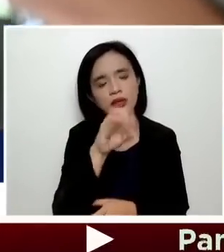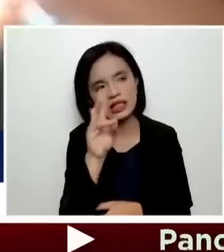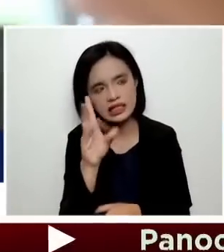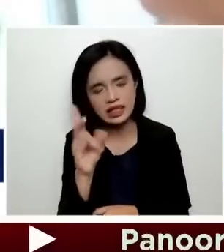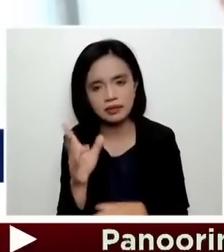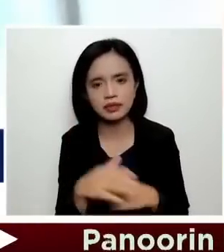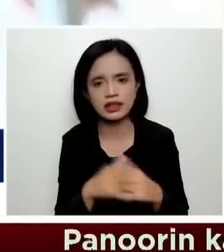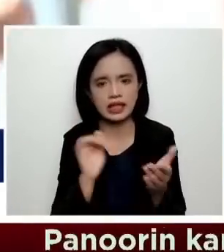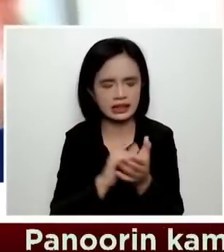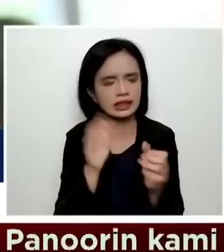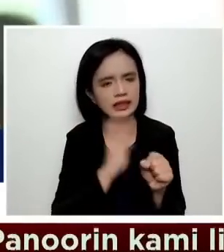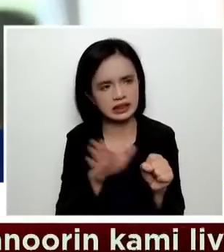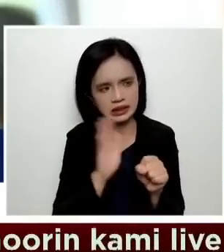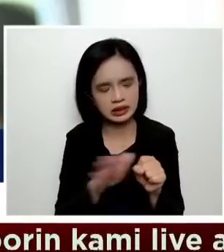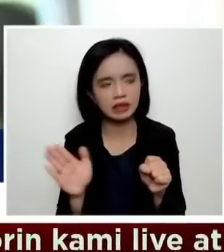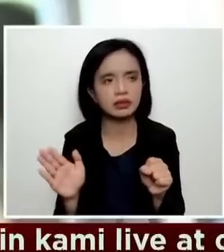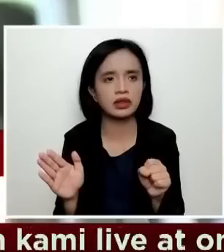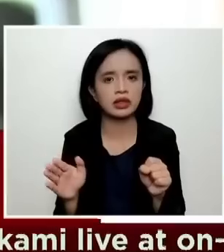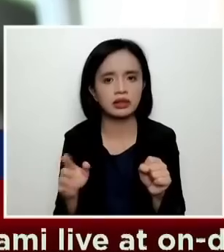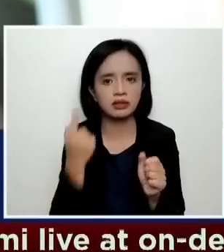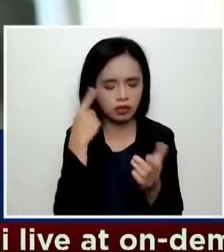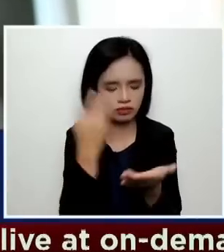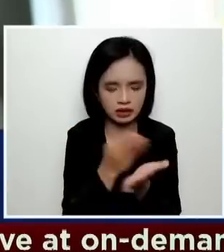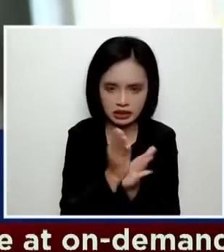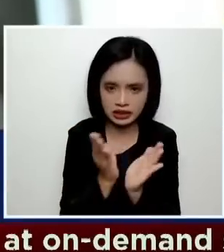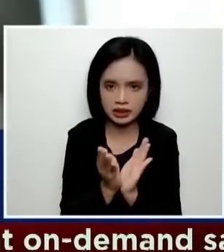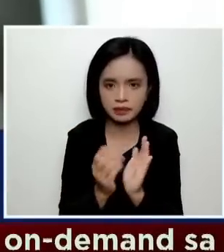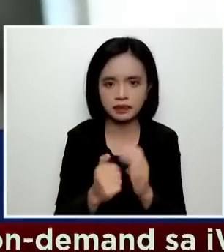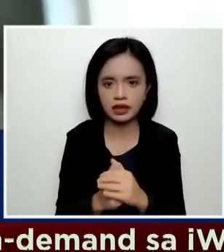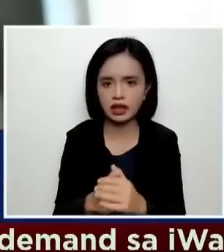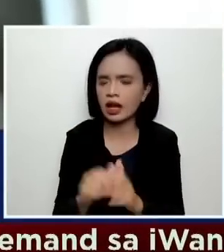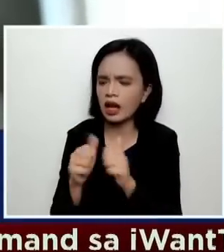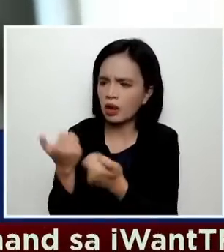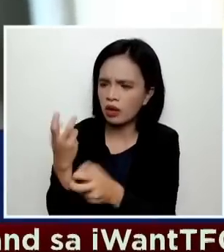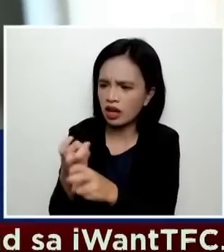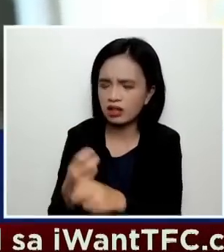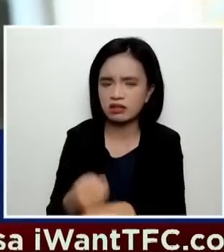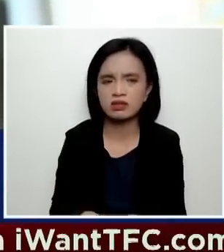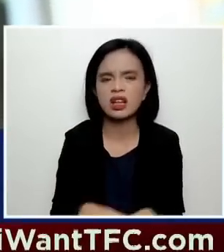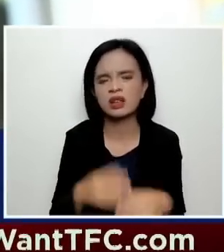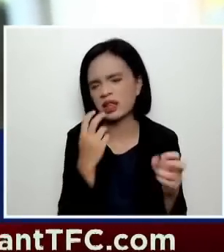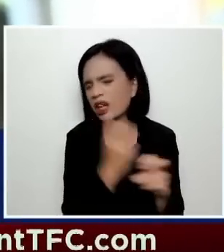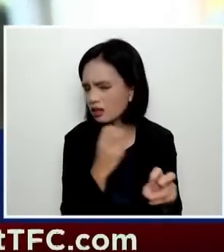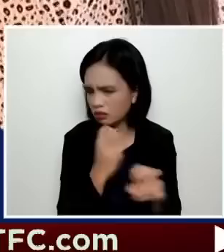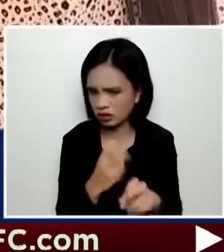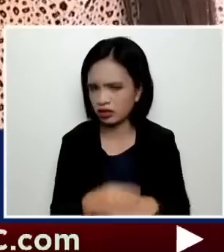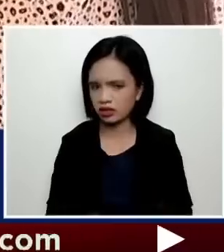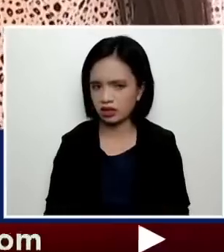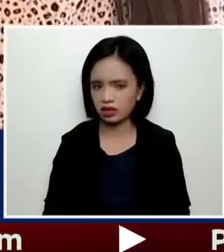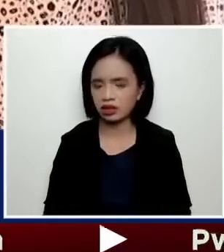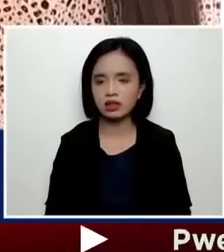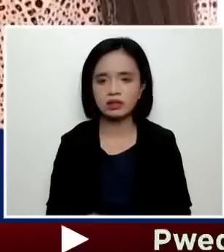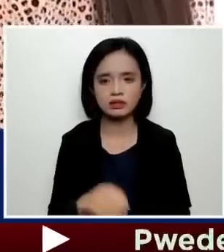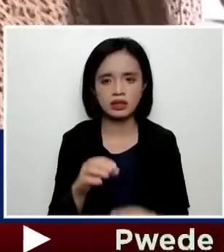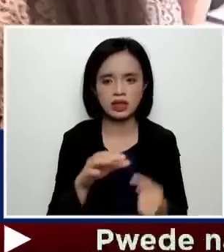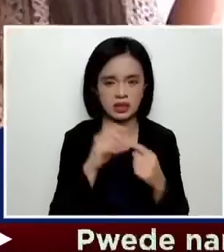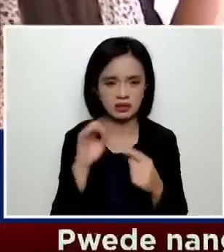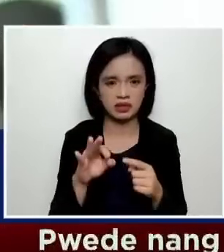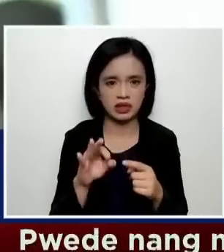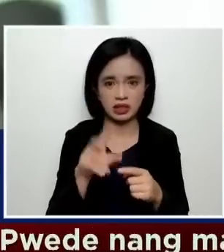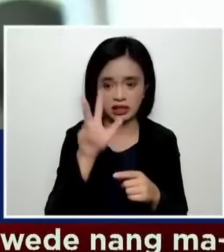yun sa pag-ano, sa gastusin. Gano'ng kahirap? Mahirap po talaga, lalo nung nangungupahan ka. Yung tatlong pinapag-aaral